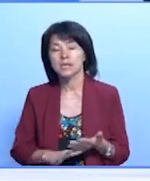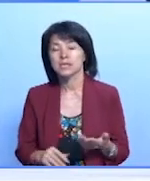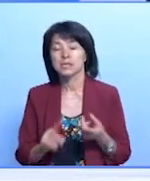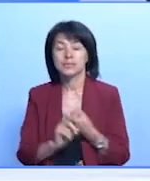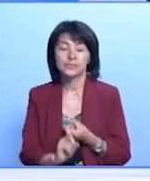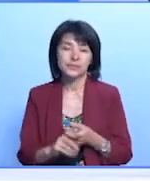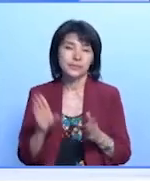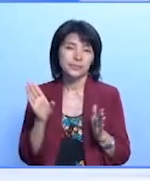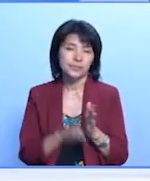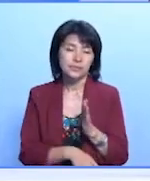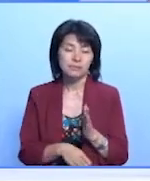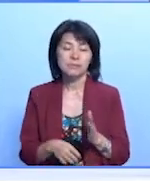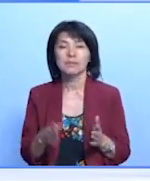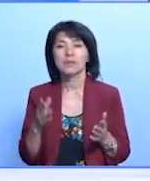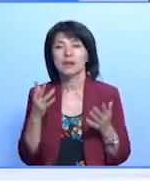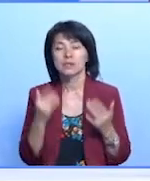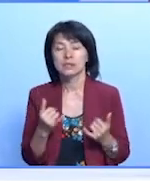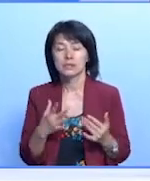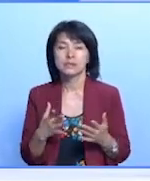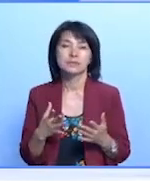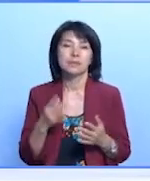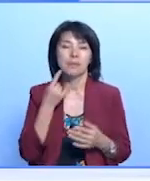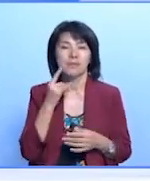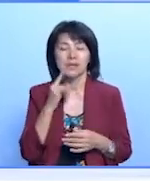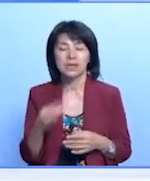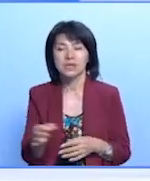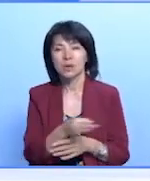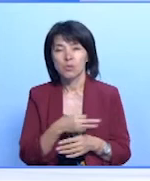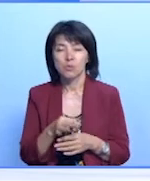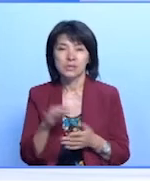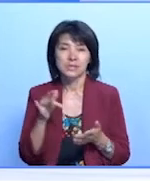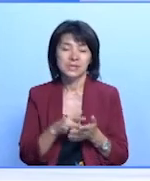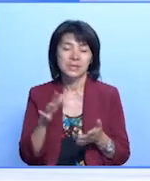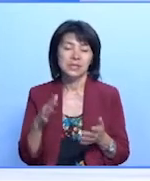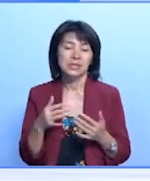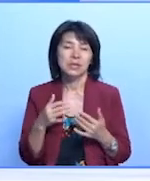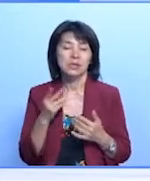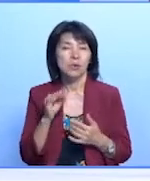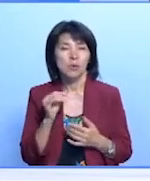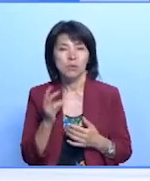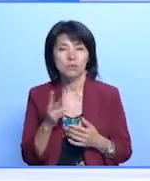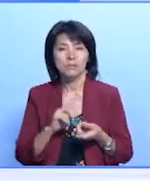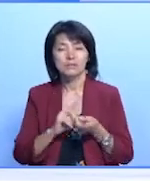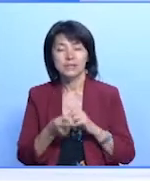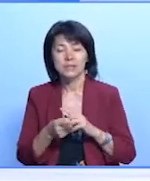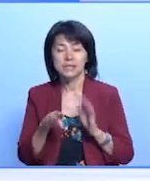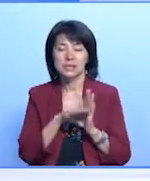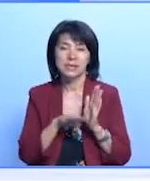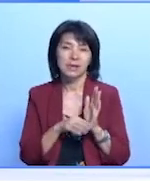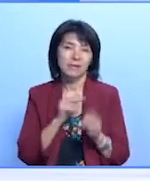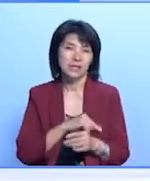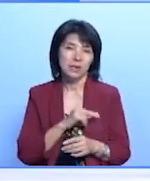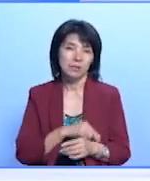связи с ухудшением эпидемиологической обстановки в Павлодарской области центры обслуживания населения региона изменили график работы.